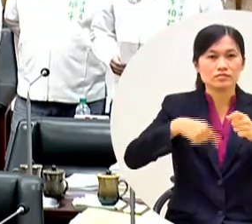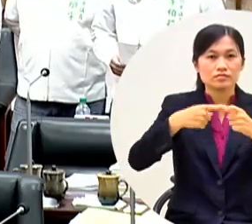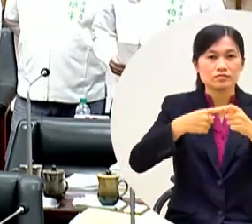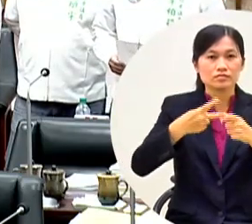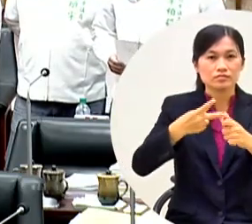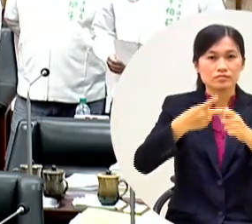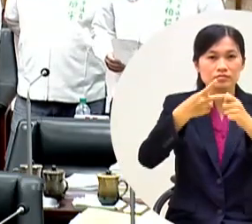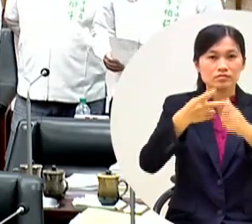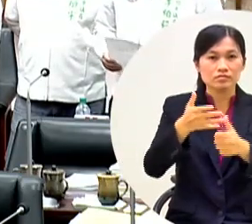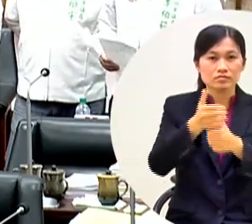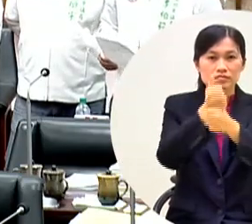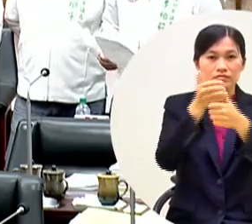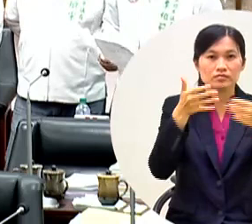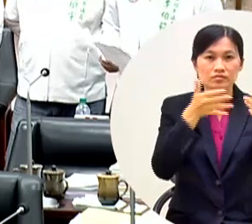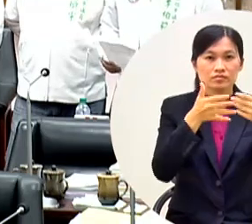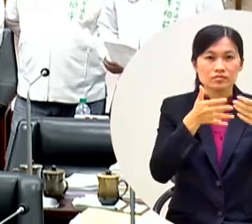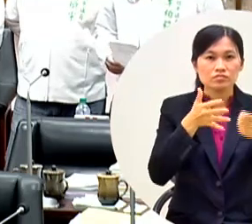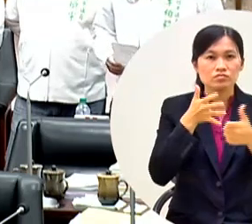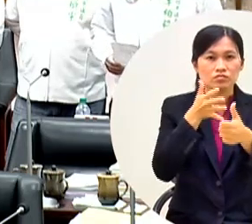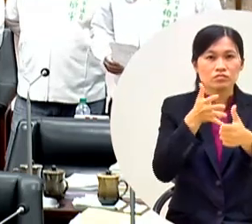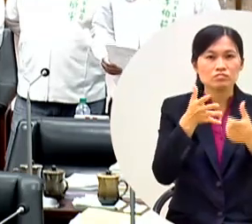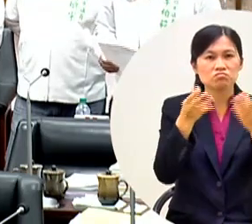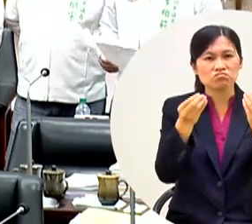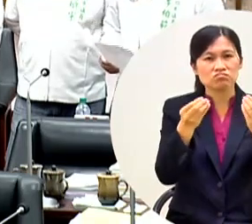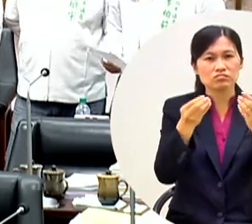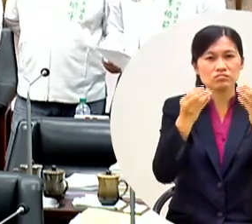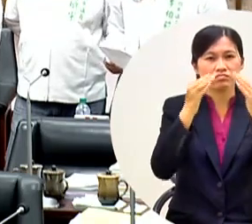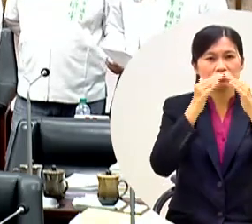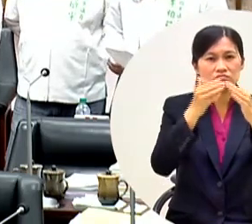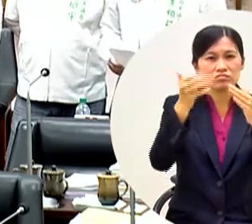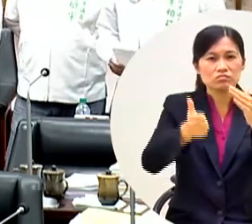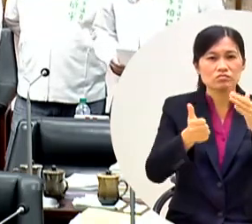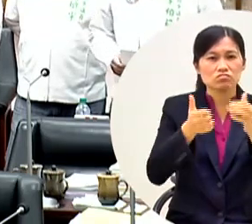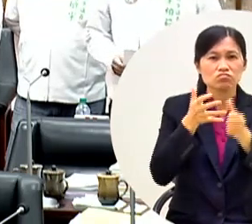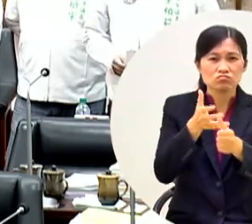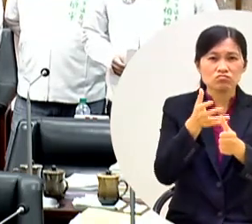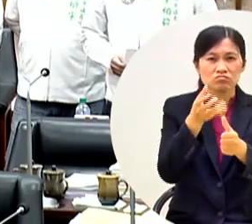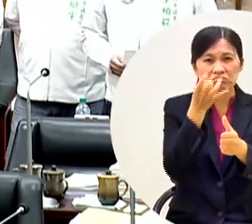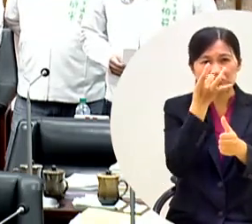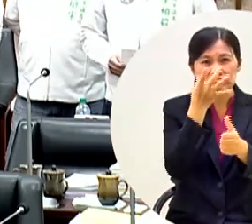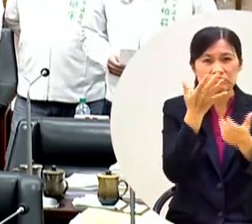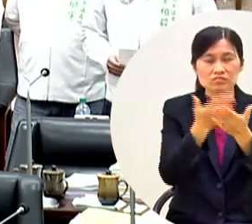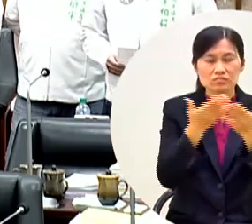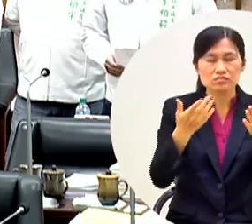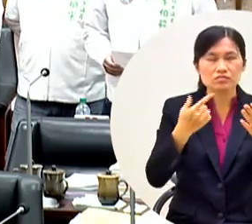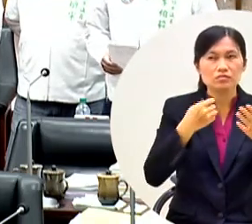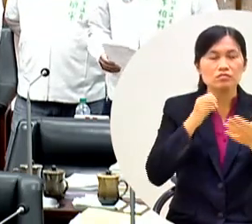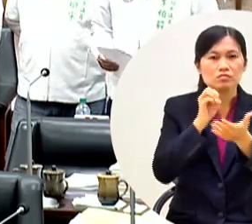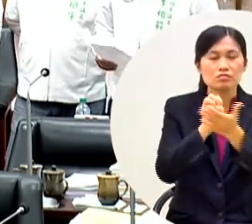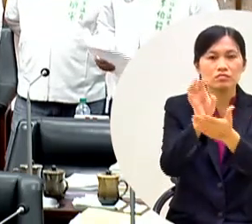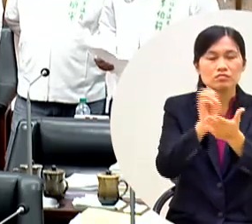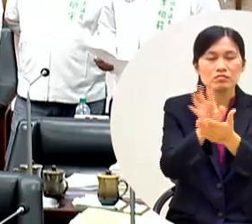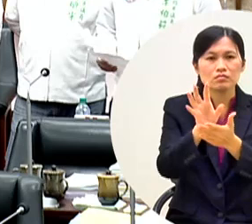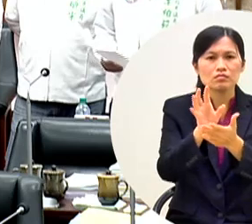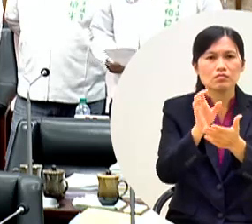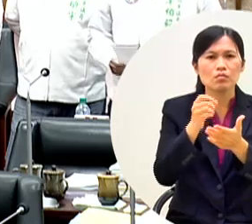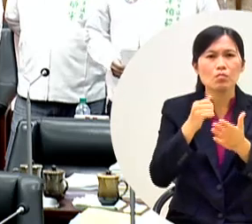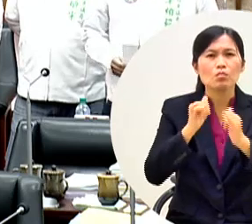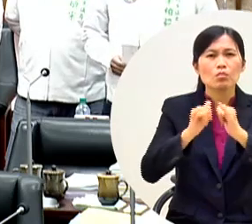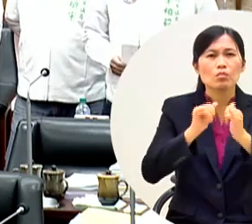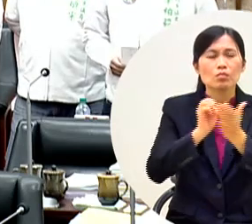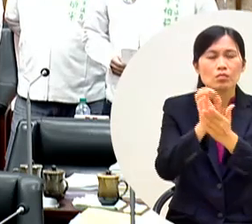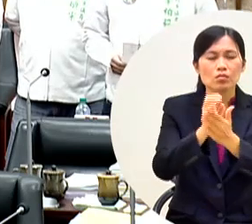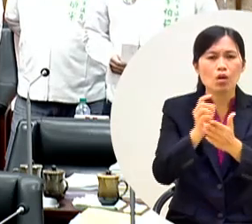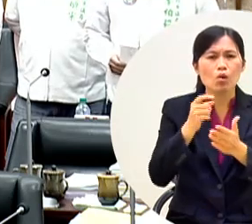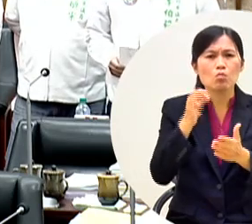长。我跟市民朋友报告。为什么我问不到市长？他决定要去参选总统之